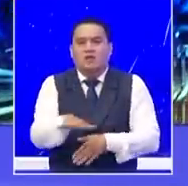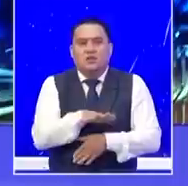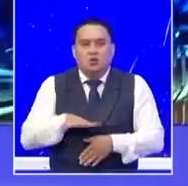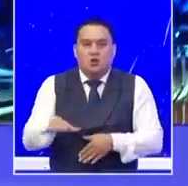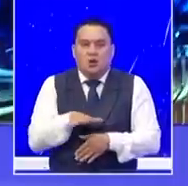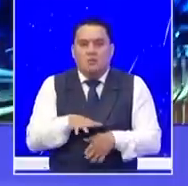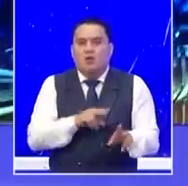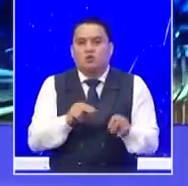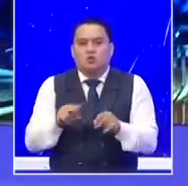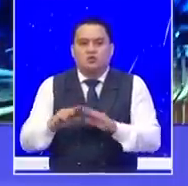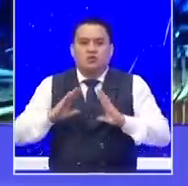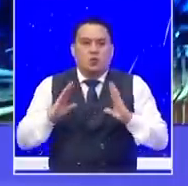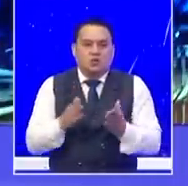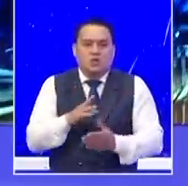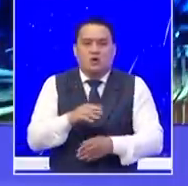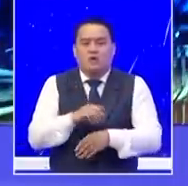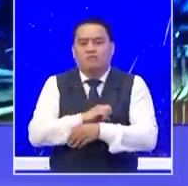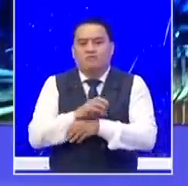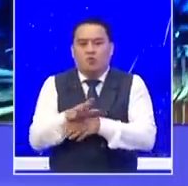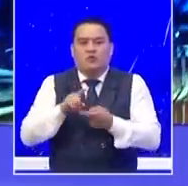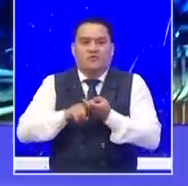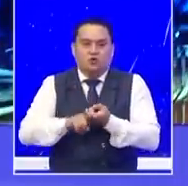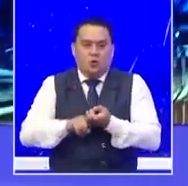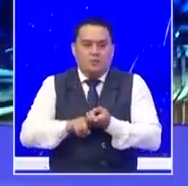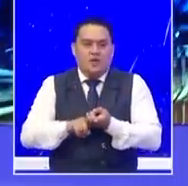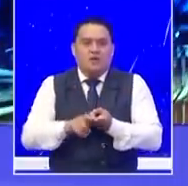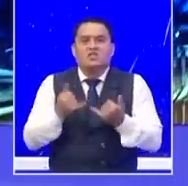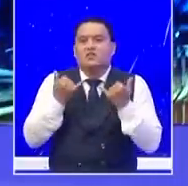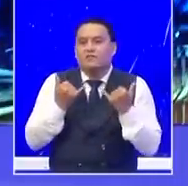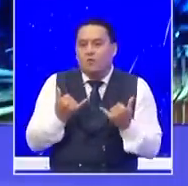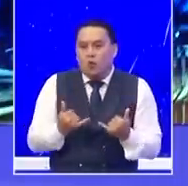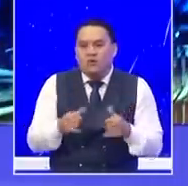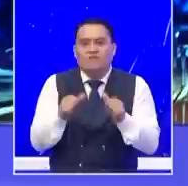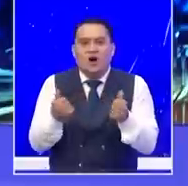исключением территорий с неблагополучной ситуацией по COVID-19. Уже с